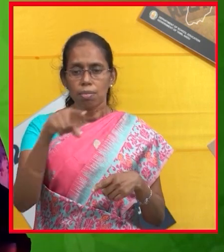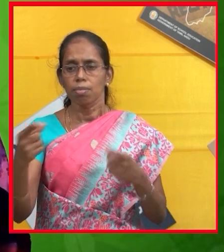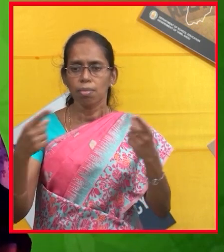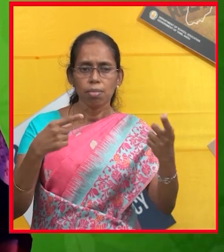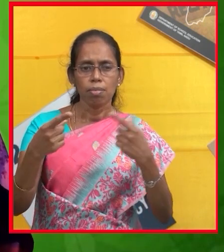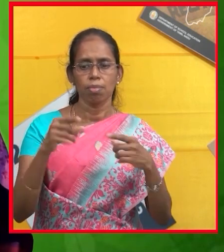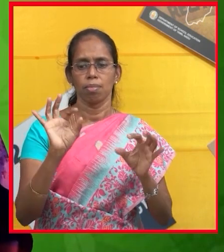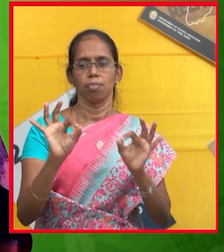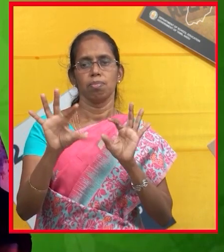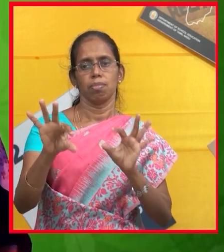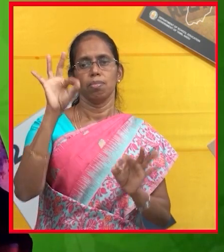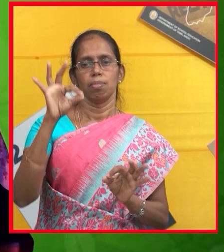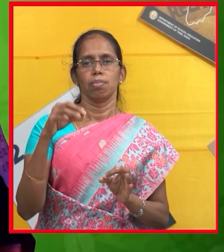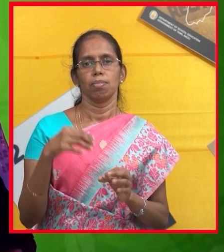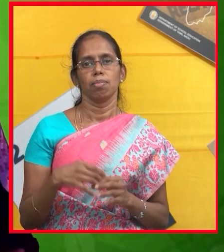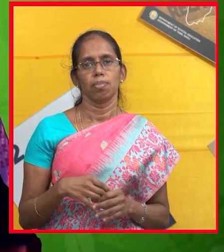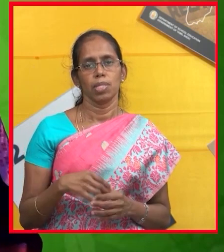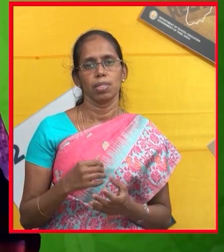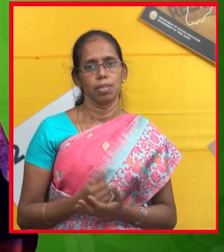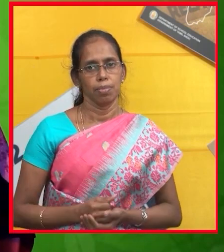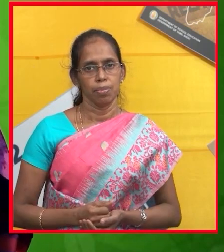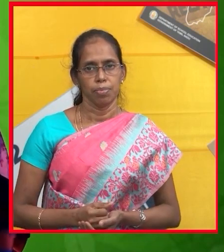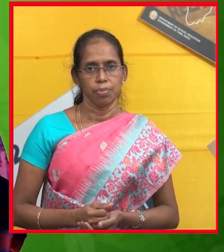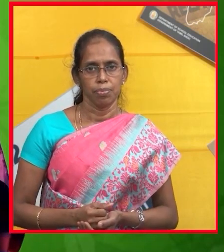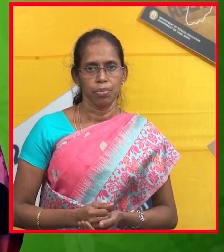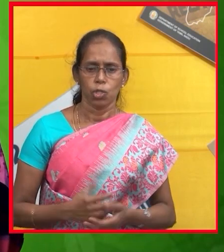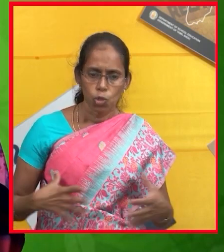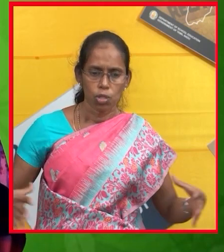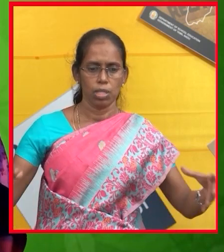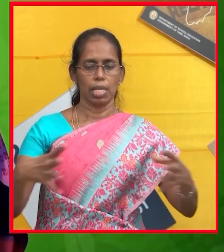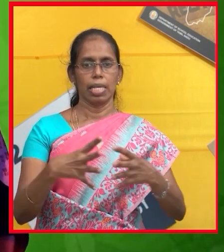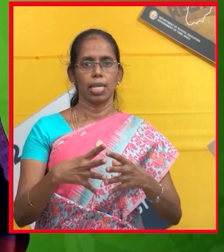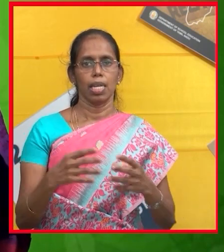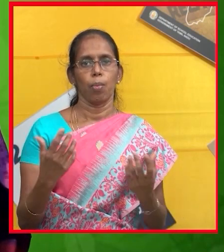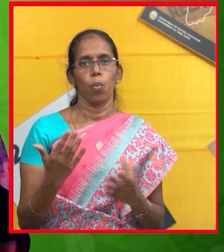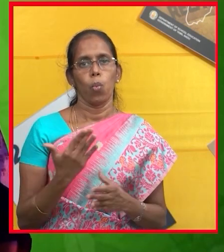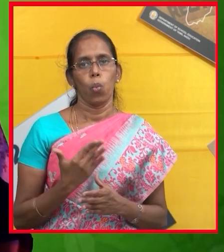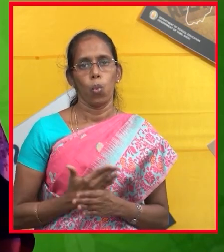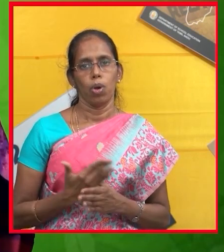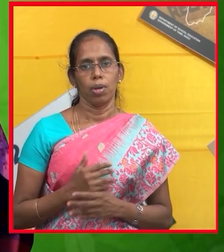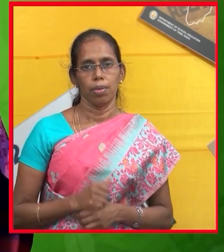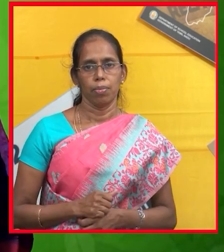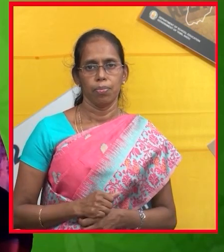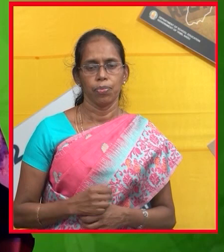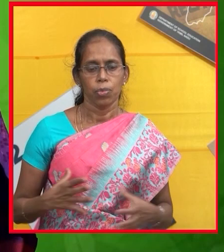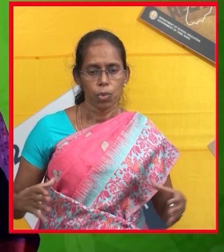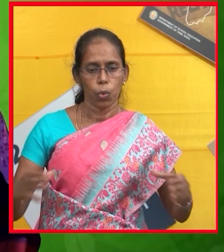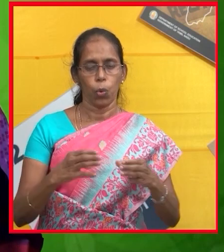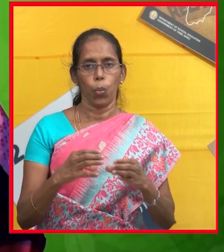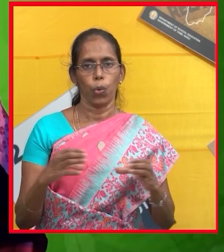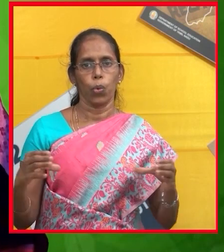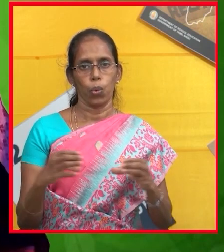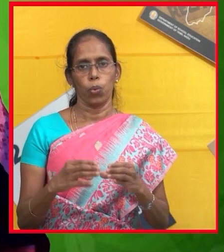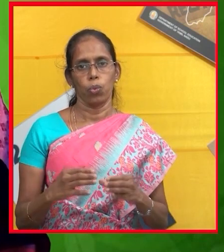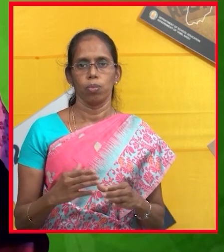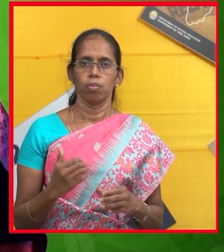ஏற்ற முடிவை வந்து எடுத்தோம். அது வந்து ஒரு டீம் ஒர்க். அதனால தான் எங்களால் என்ன செய்ய முடிஞ்சது, கொலாபரேஷன், கூட்டாக வேலை செஞ்சதுனால